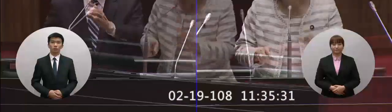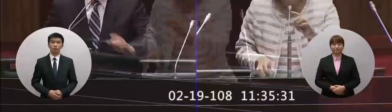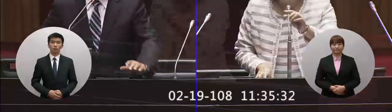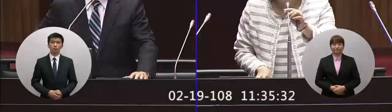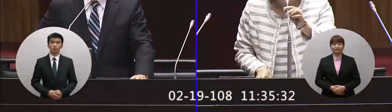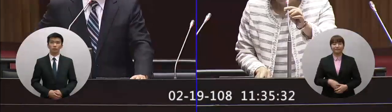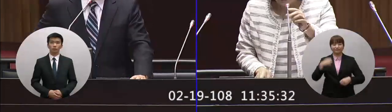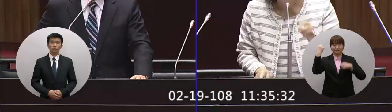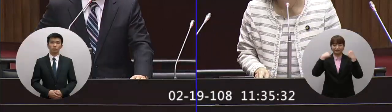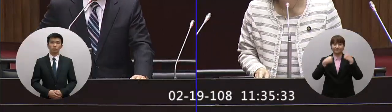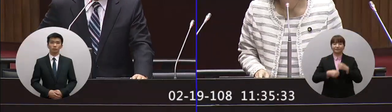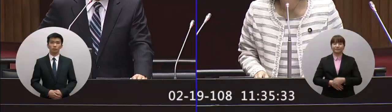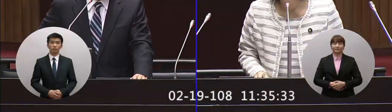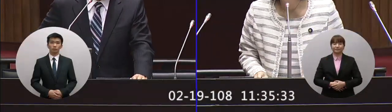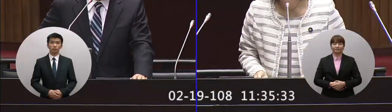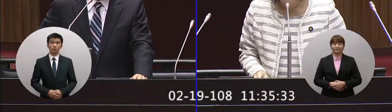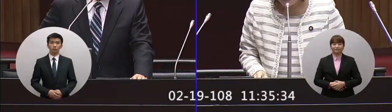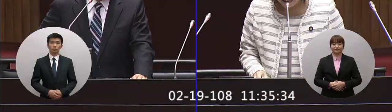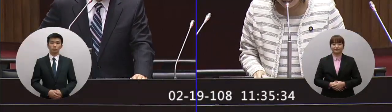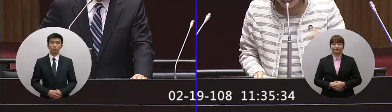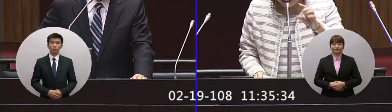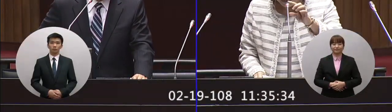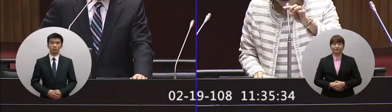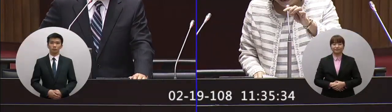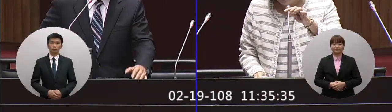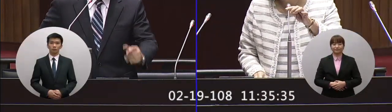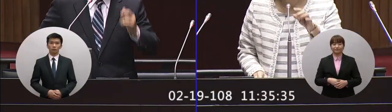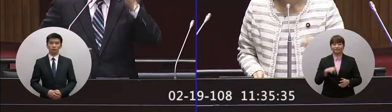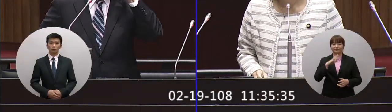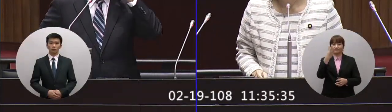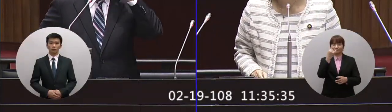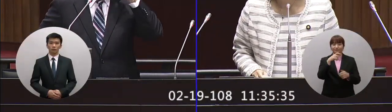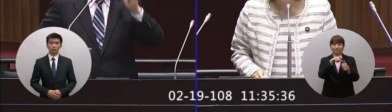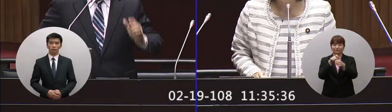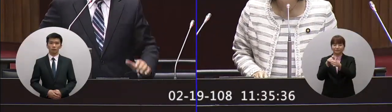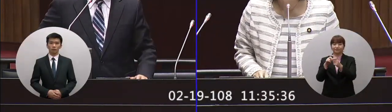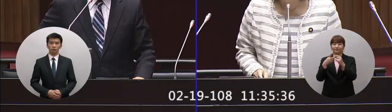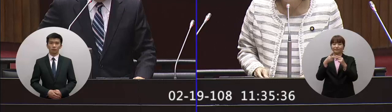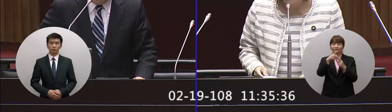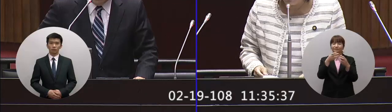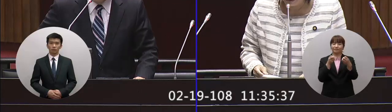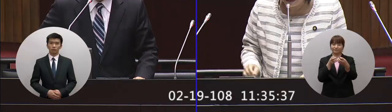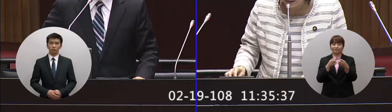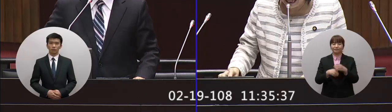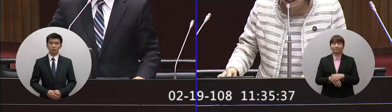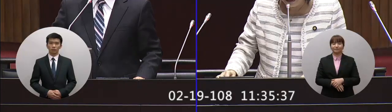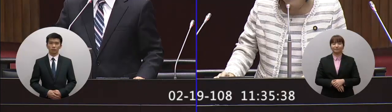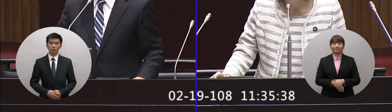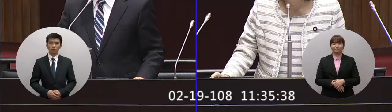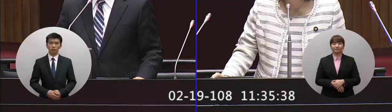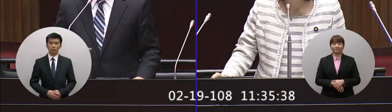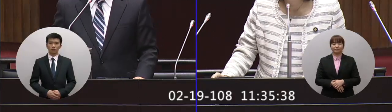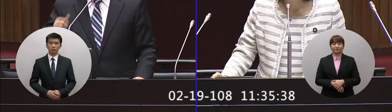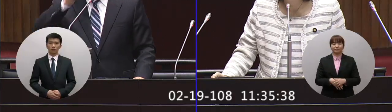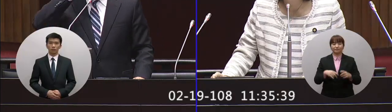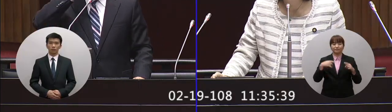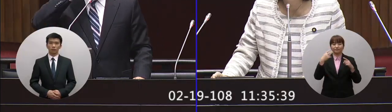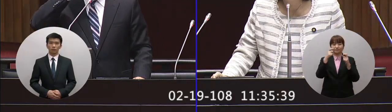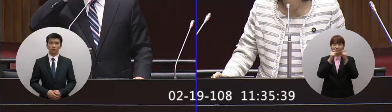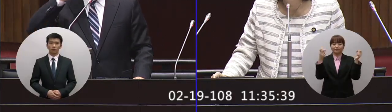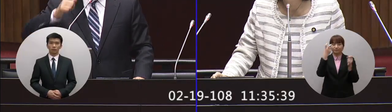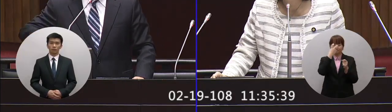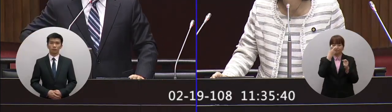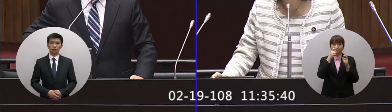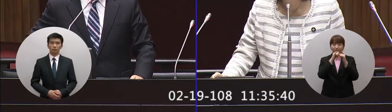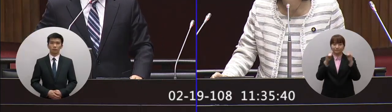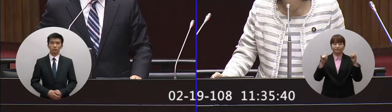苏院长早， 你好。 院长，我今天有几个议题跟您一起来探讨哈，因为我想长照在我